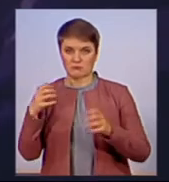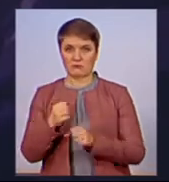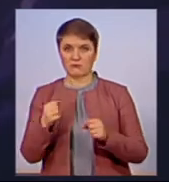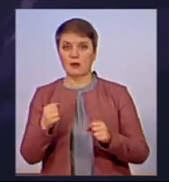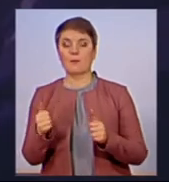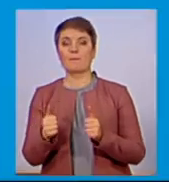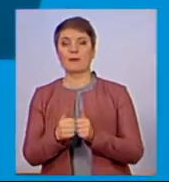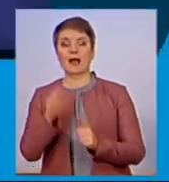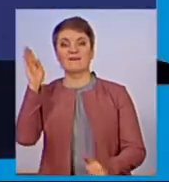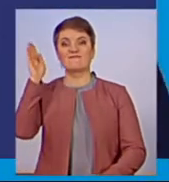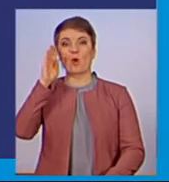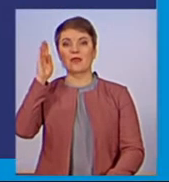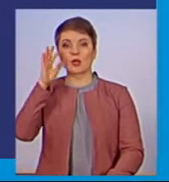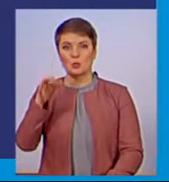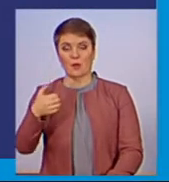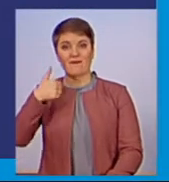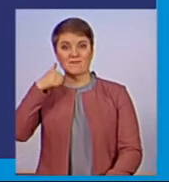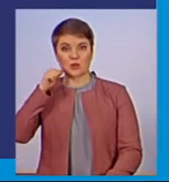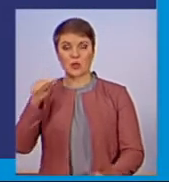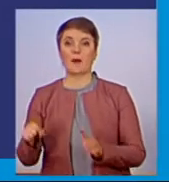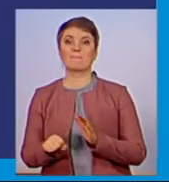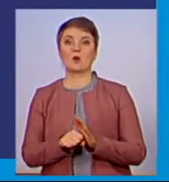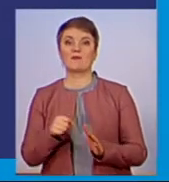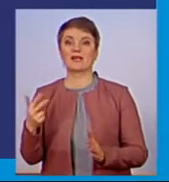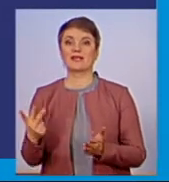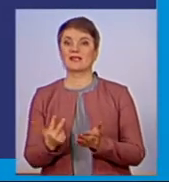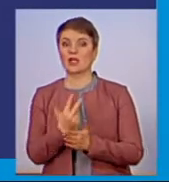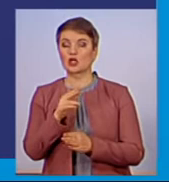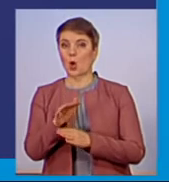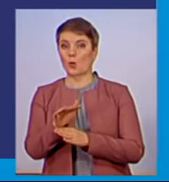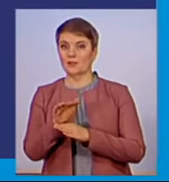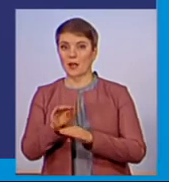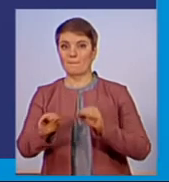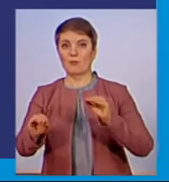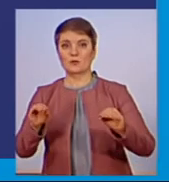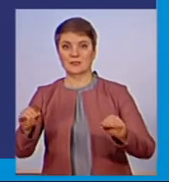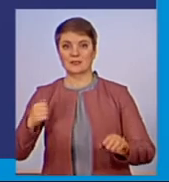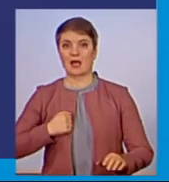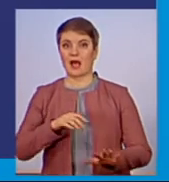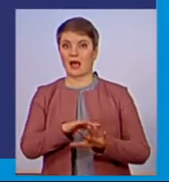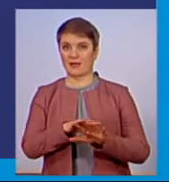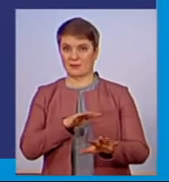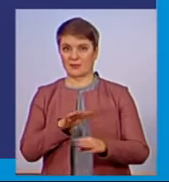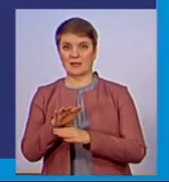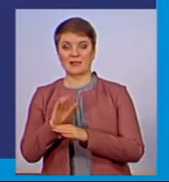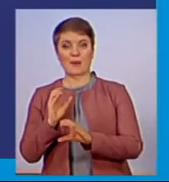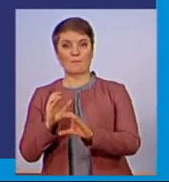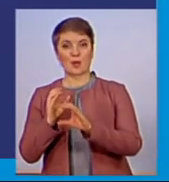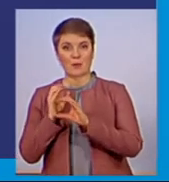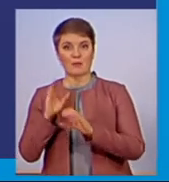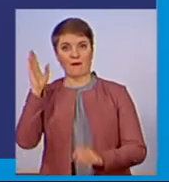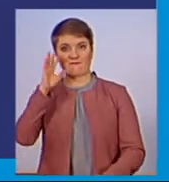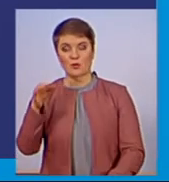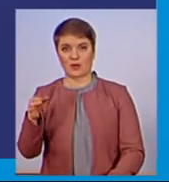Водяного. Вчора бойовики тричі обстріляли позиції армійців. У Приазов'ї з важкого міномета били по захисниках Водяного. З гранатометів